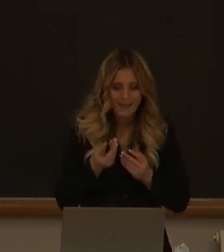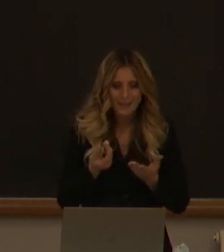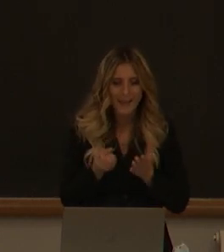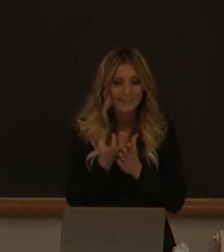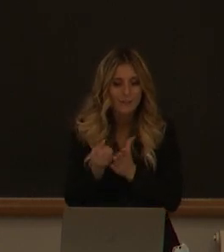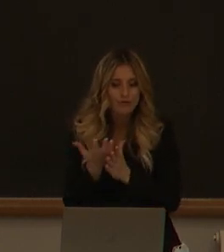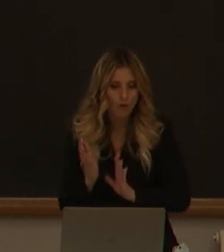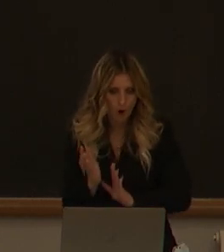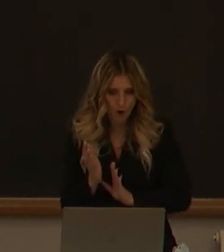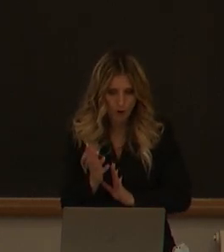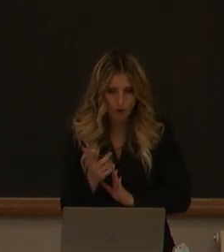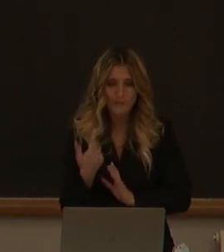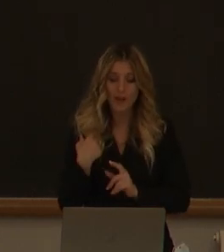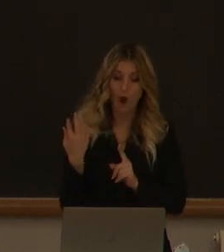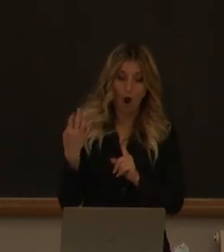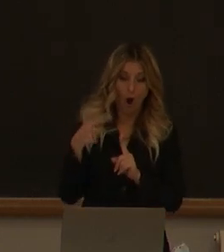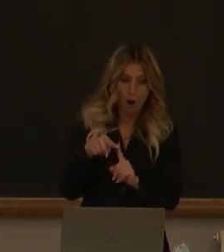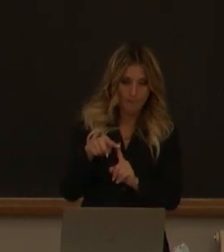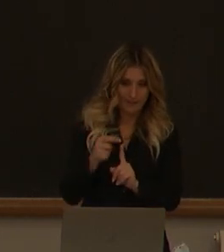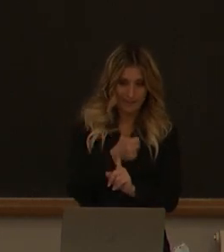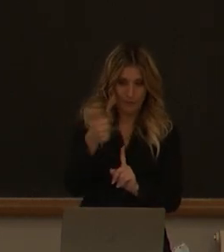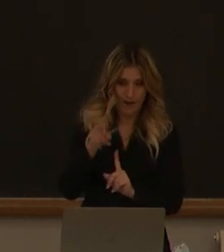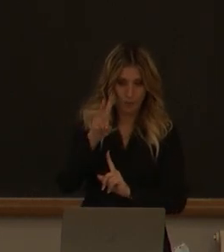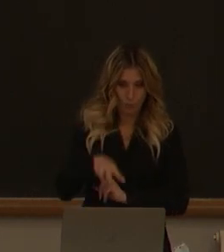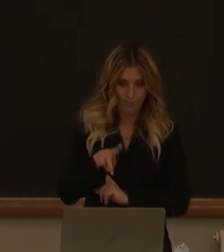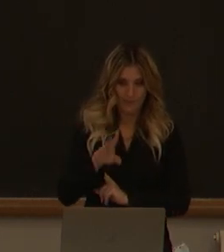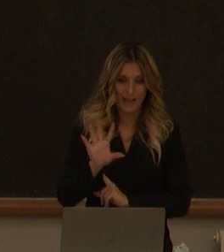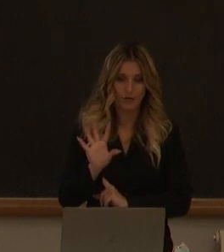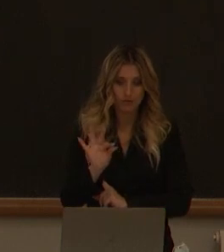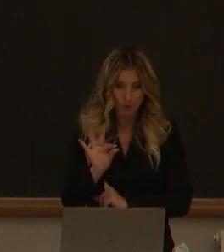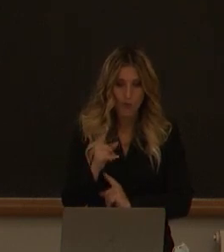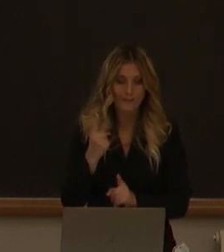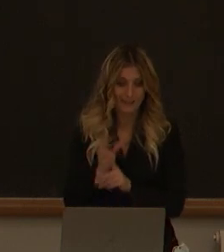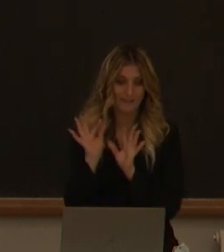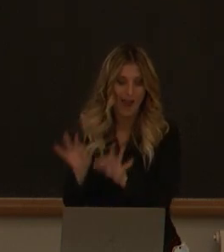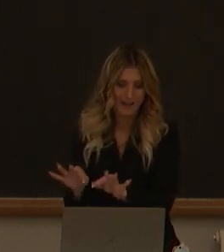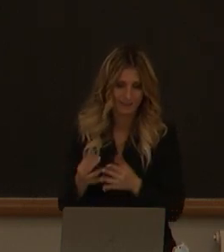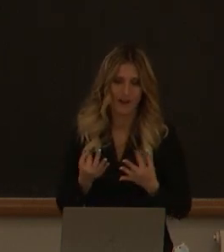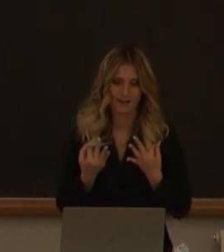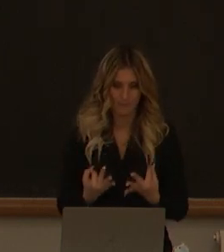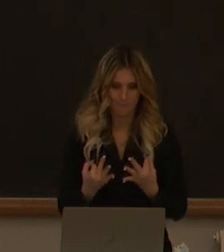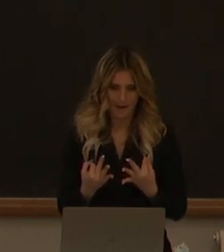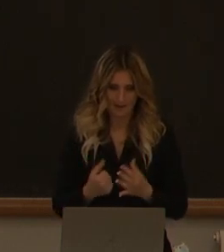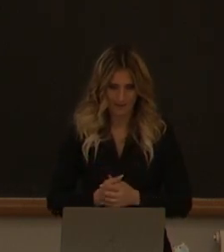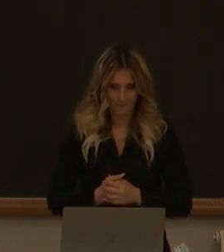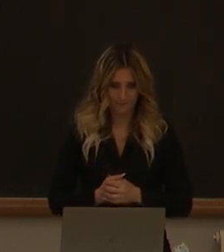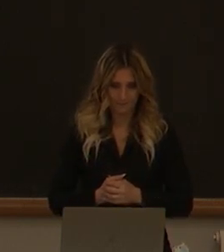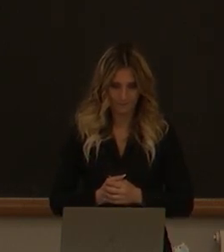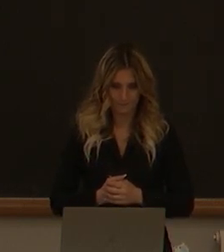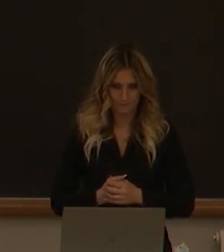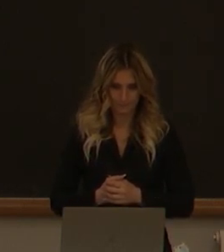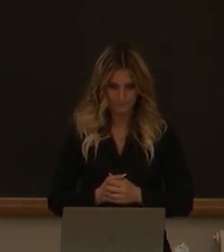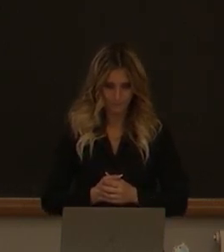di nel 2050 della neutralità carbonica, quindi arrivare a delle emissioni nette nulle di